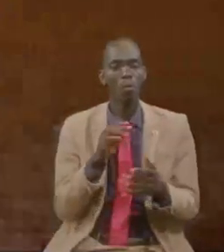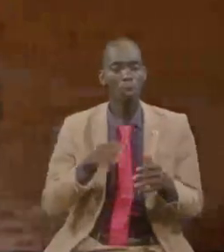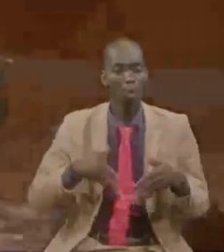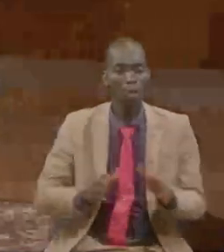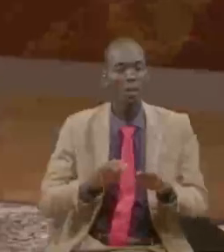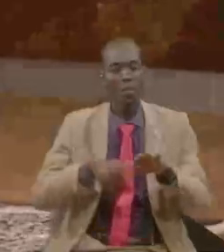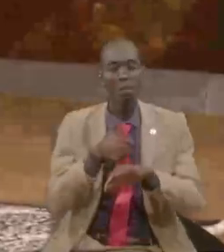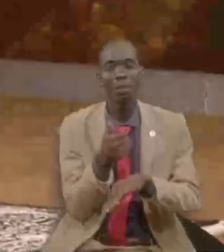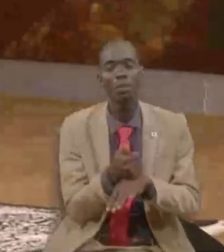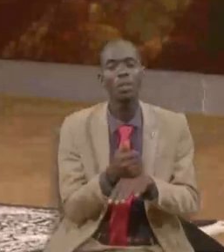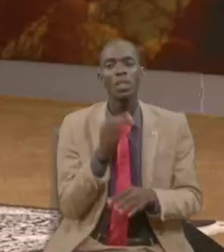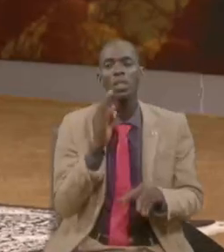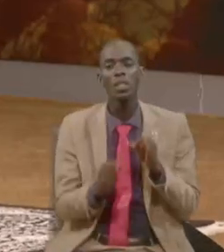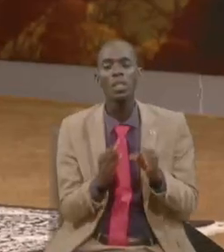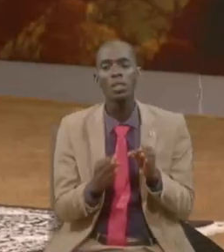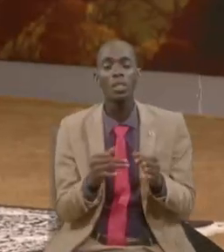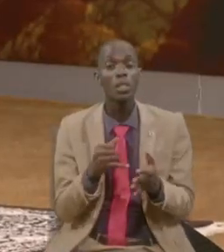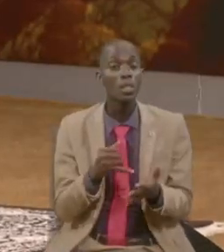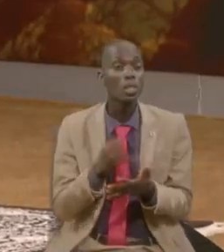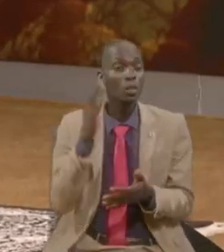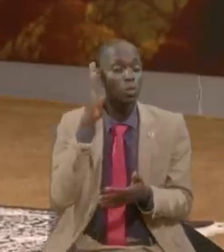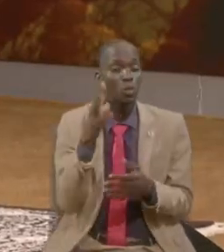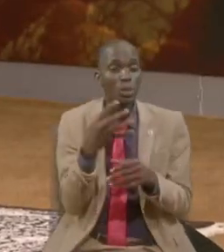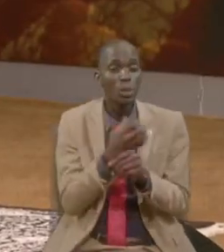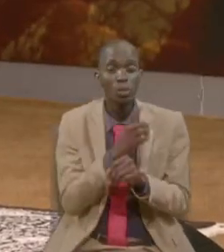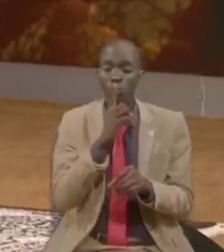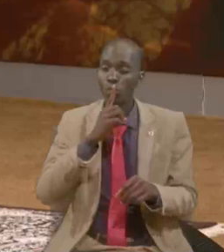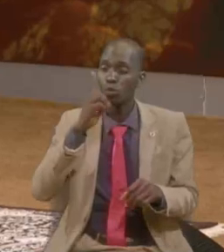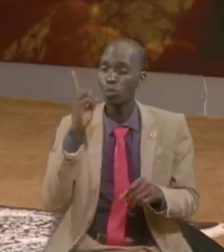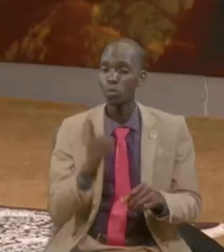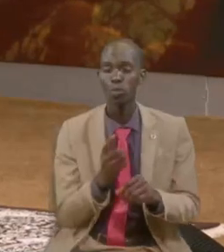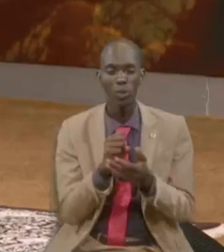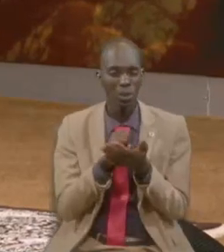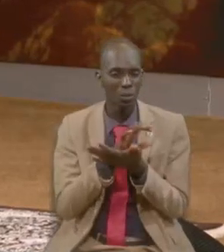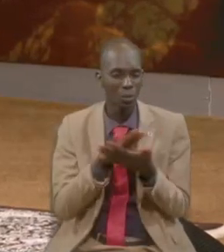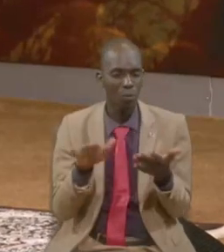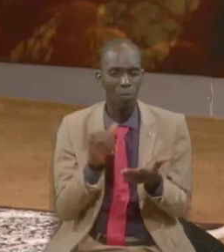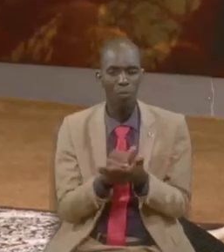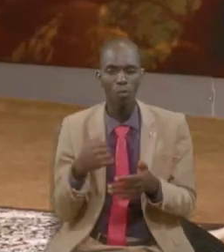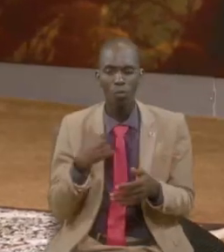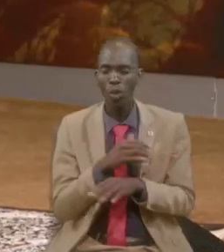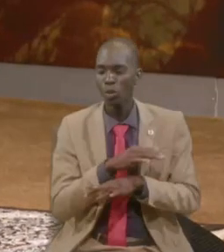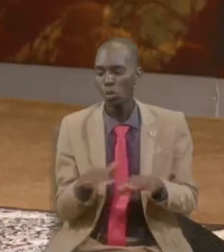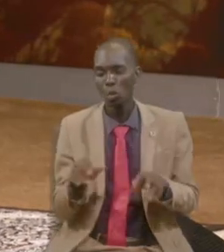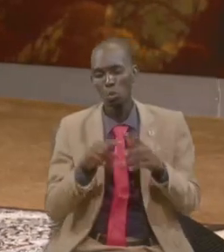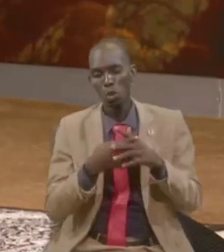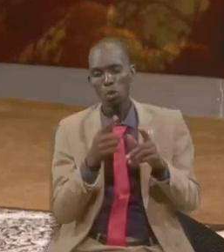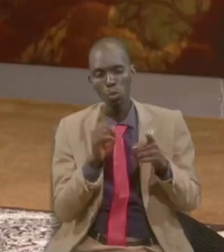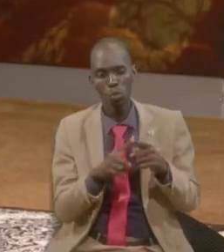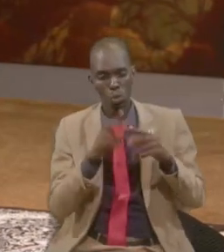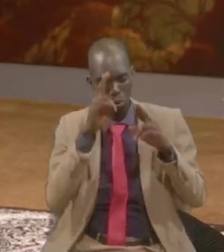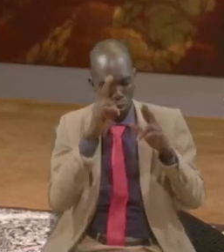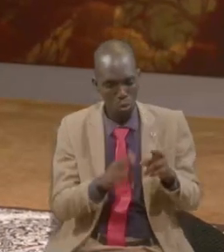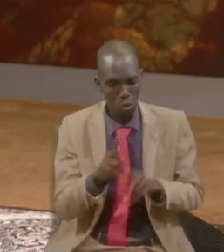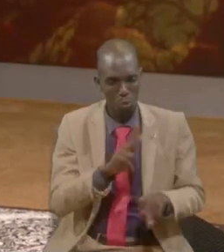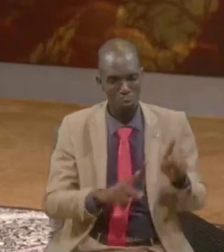faut le salut de Dieu, la grâce de Dieu, la réelle sanctification pour être solidifié, pour